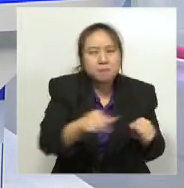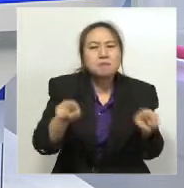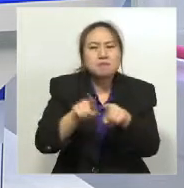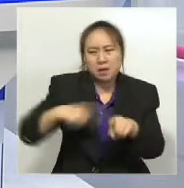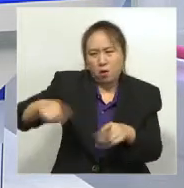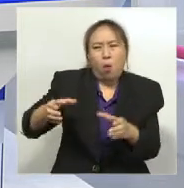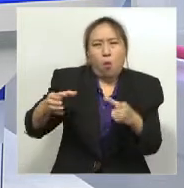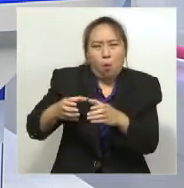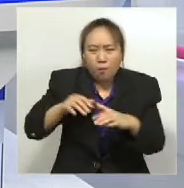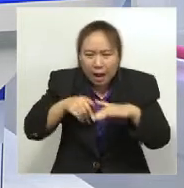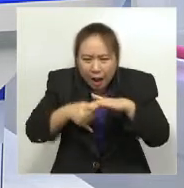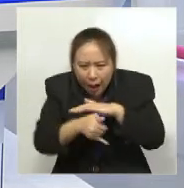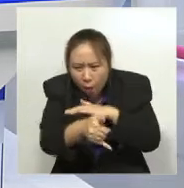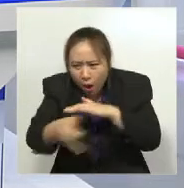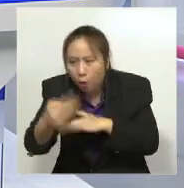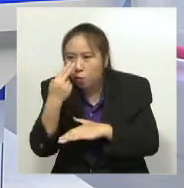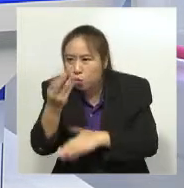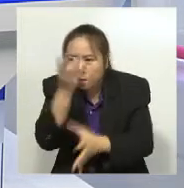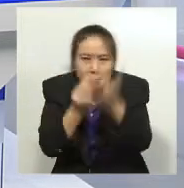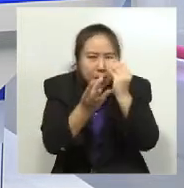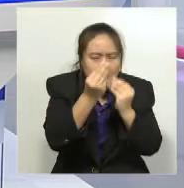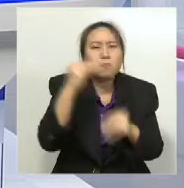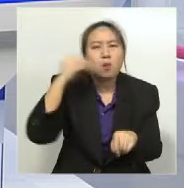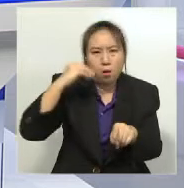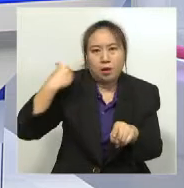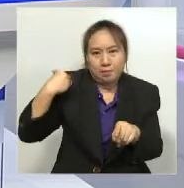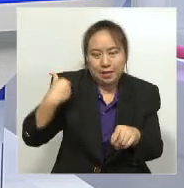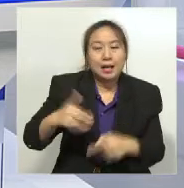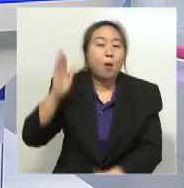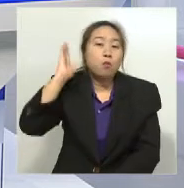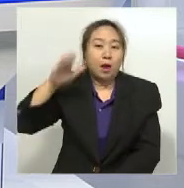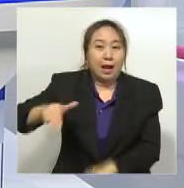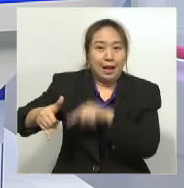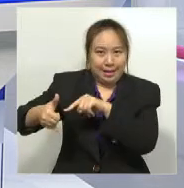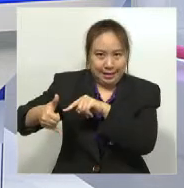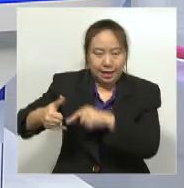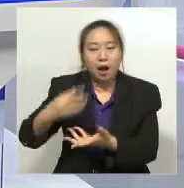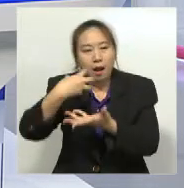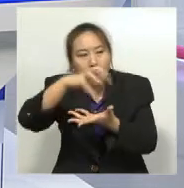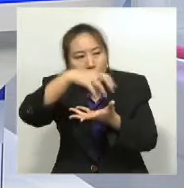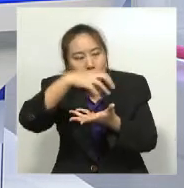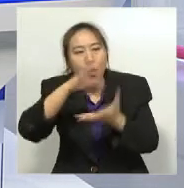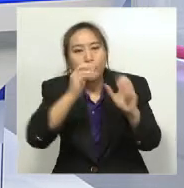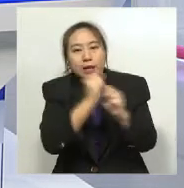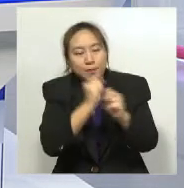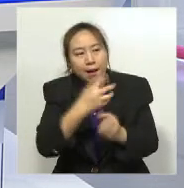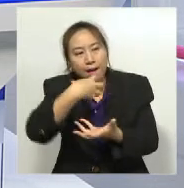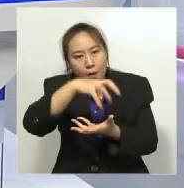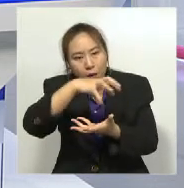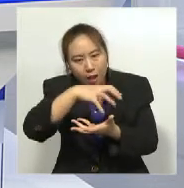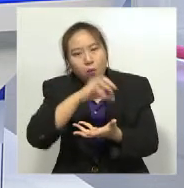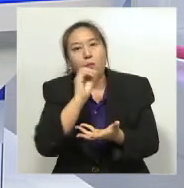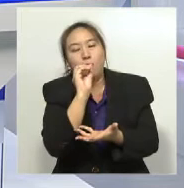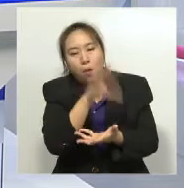ไปดูในหลายๆจุดนะคะอันนี้ถือว่าเป็นอีกหนึ่งสัญญาณดีแล้วน้องคนนี้เนี่ยก็ได้เข้าไปให้ข้อมูลเพิ่มเติมกับเจ้าหน้าที่ที่จะเข้าไป